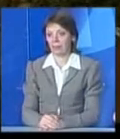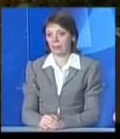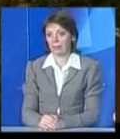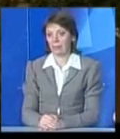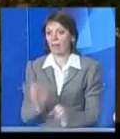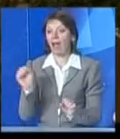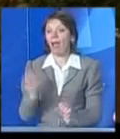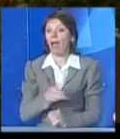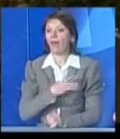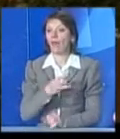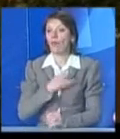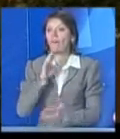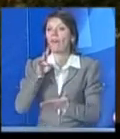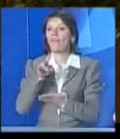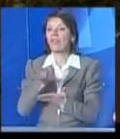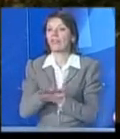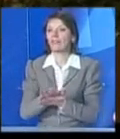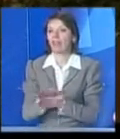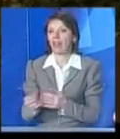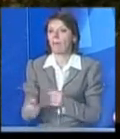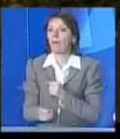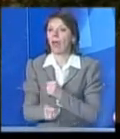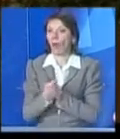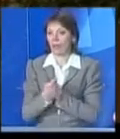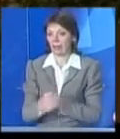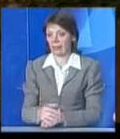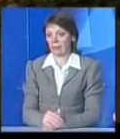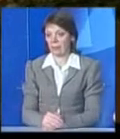А любов, вона вічно приходить, тому ми завжди